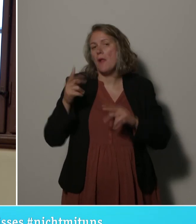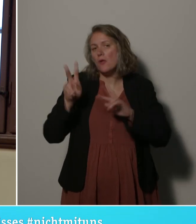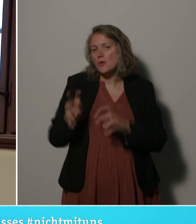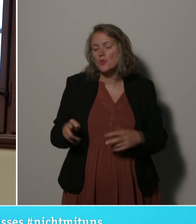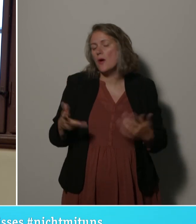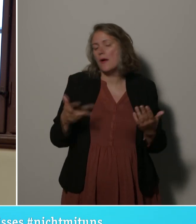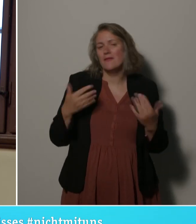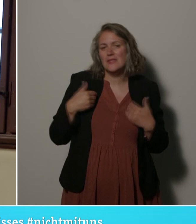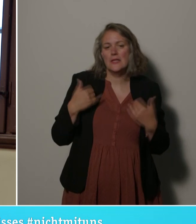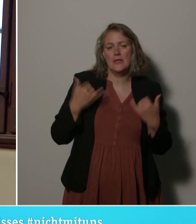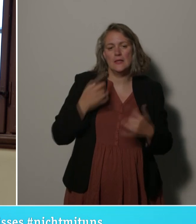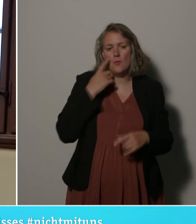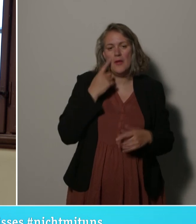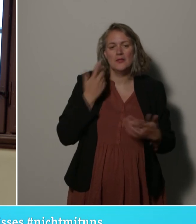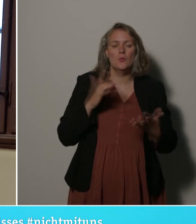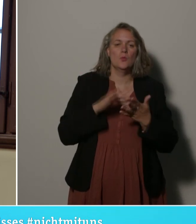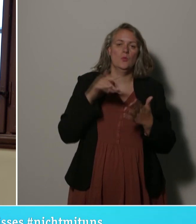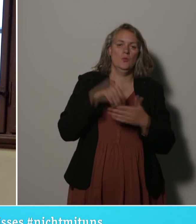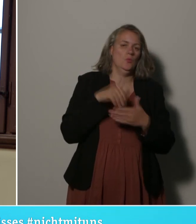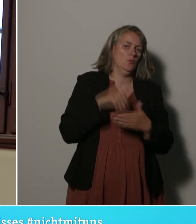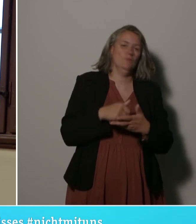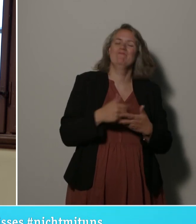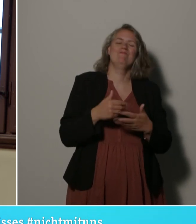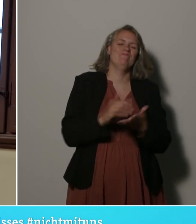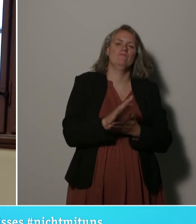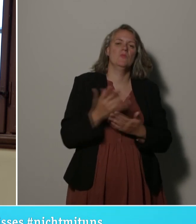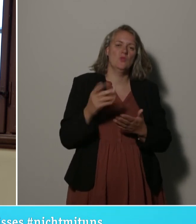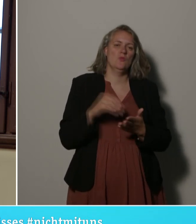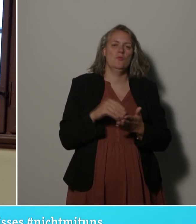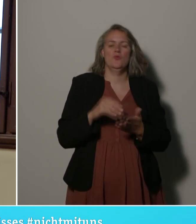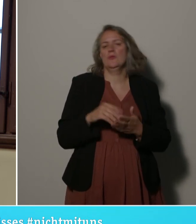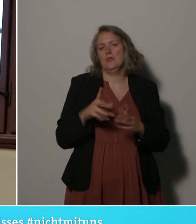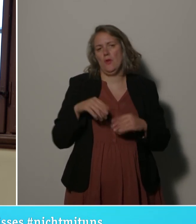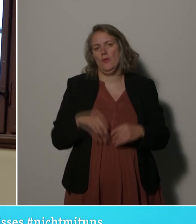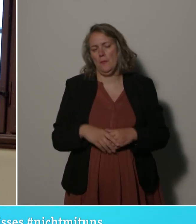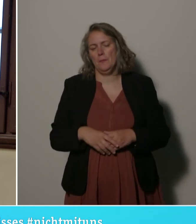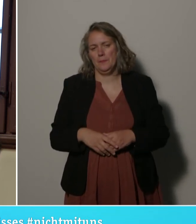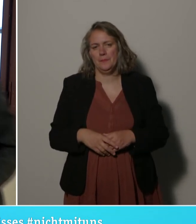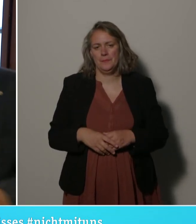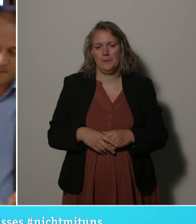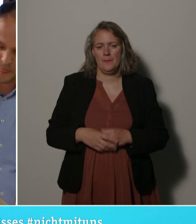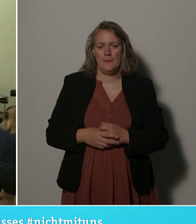aber wir hatten tatsächlich inhaltliche Gründe, warum wir diesen Punkt bisher nicht in die Beschlussvorlage aufgenommen haben.